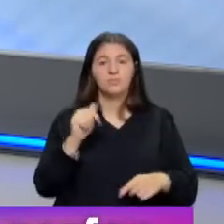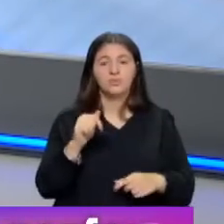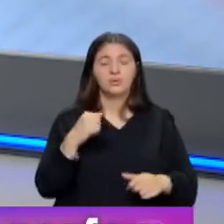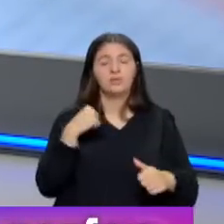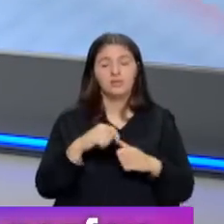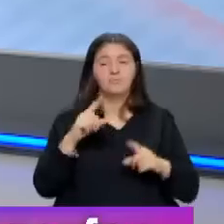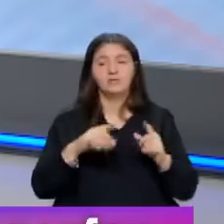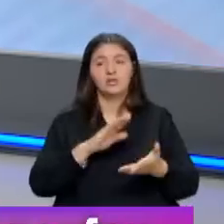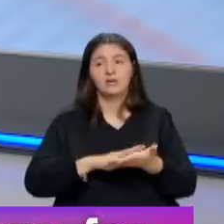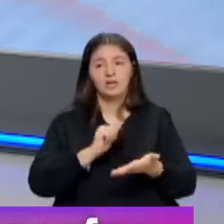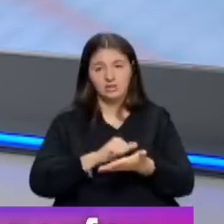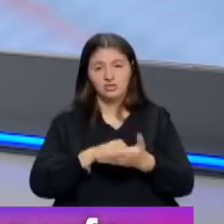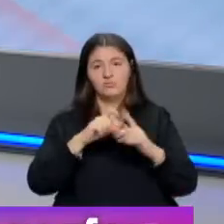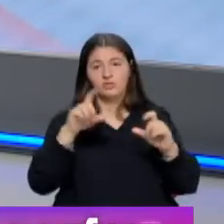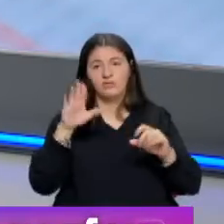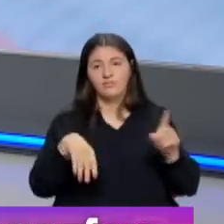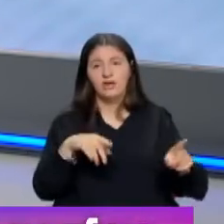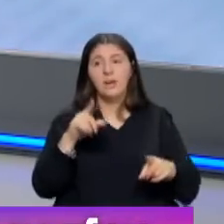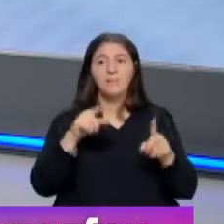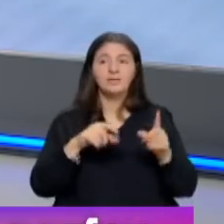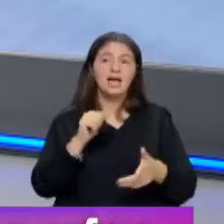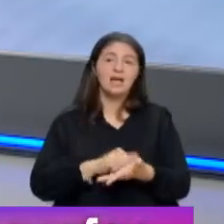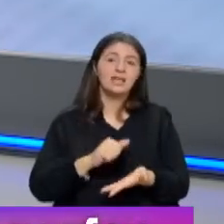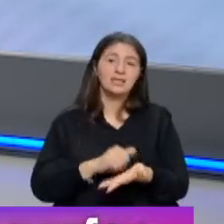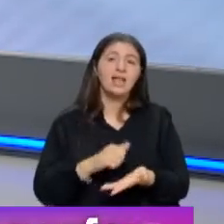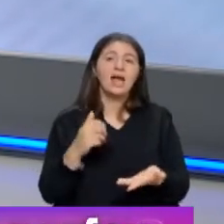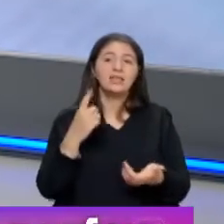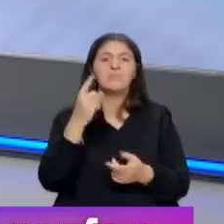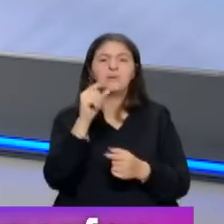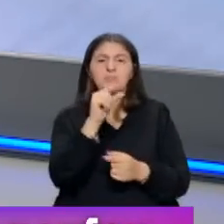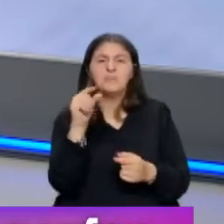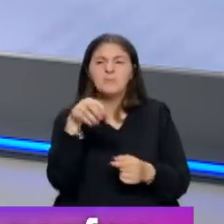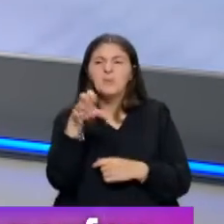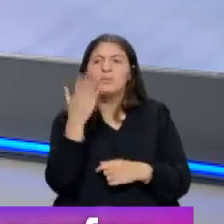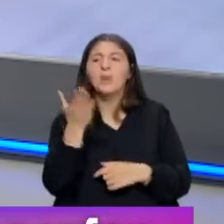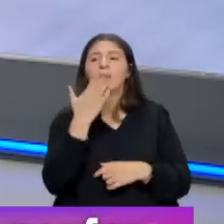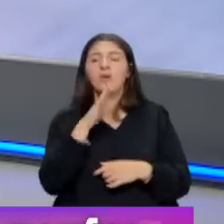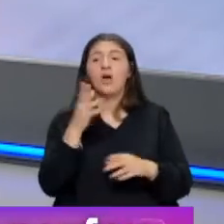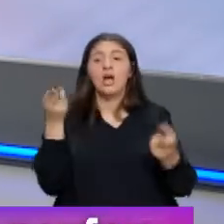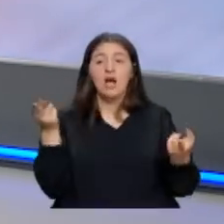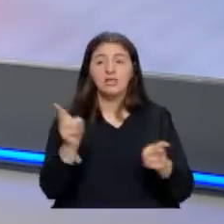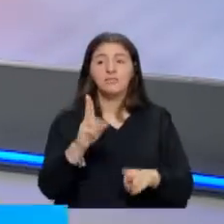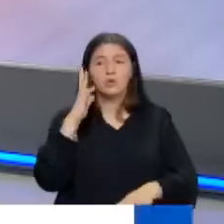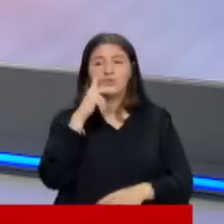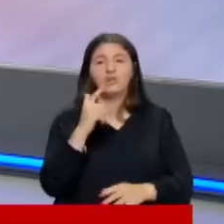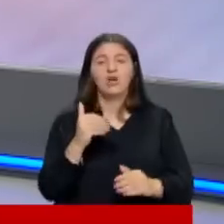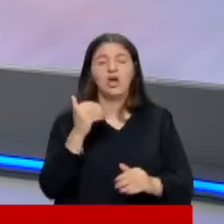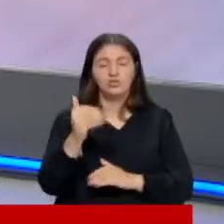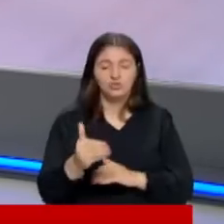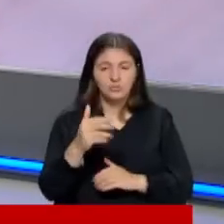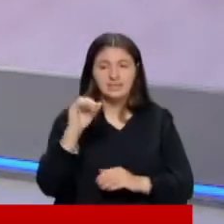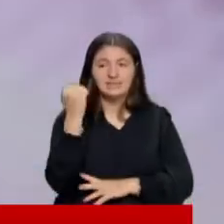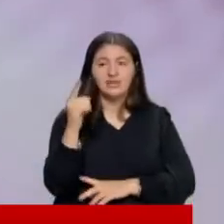yine bazı gazetelerin manşetinde var bazı gazetelerde bir satır bile yok katliamda utanç aşımı